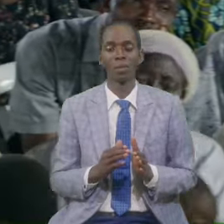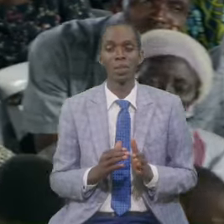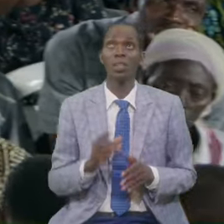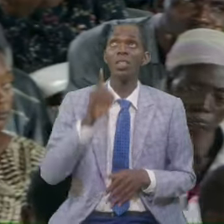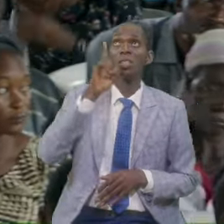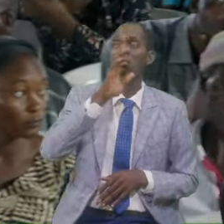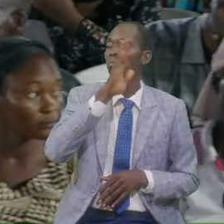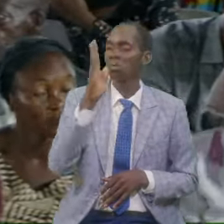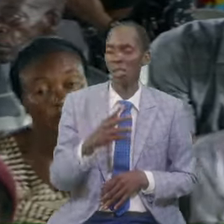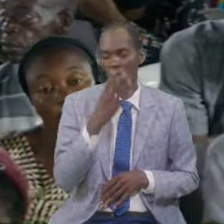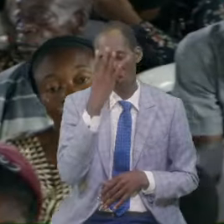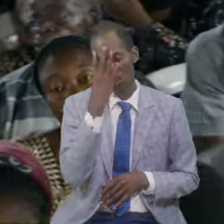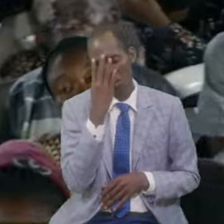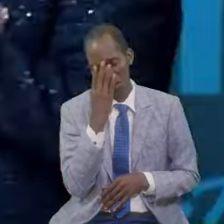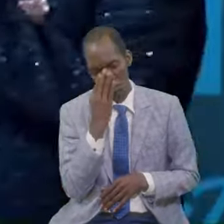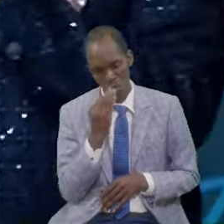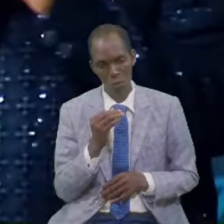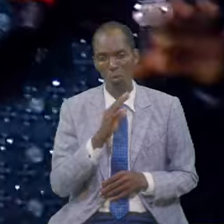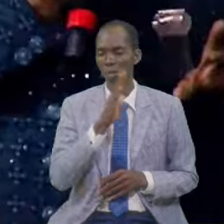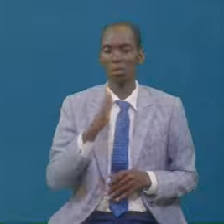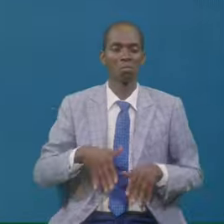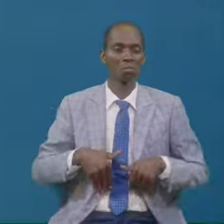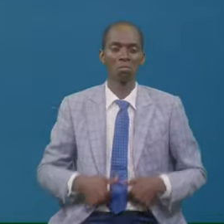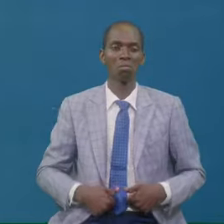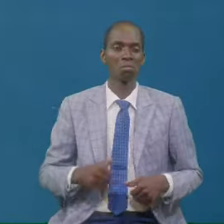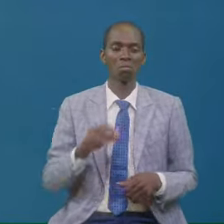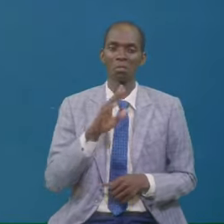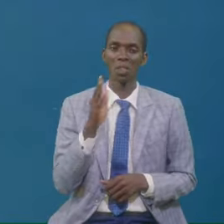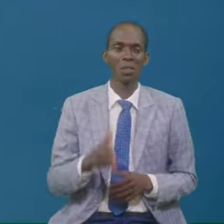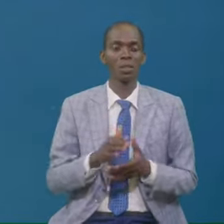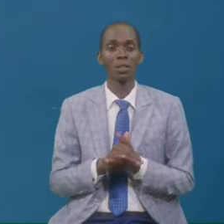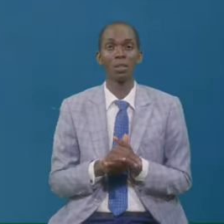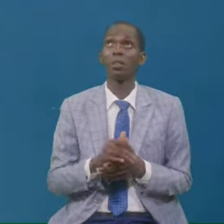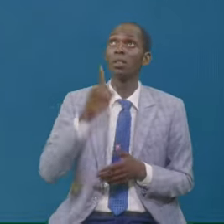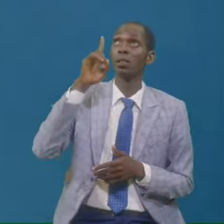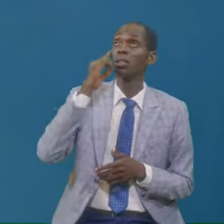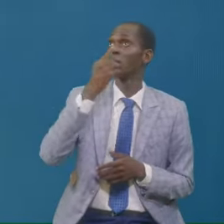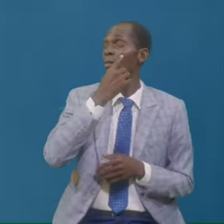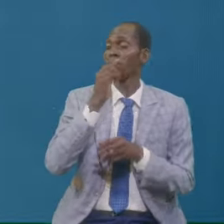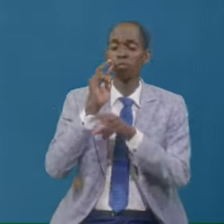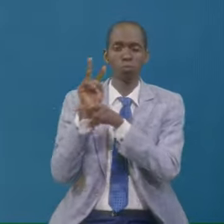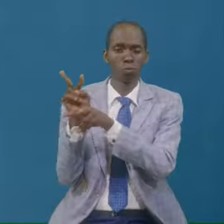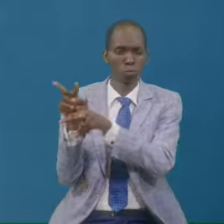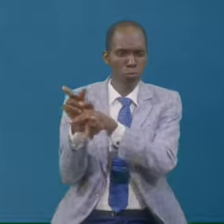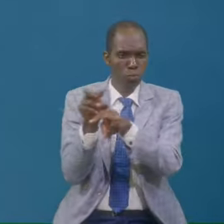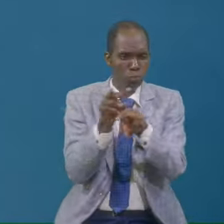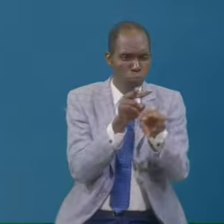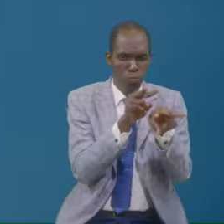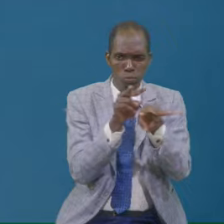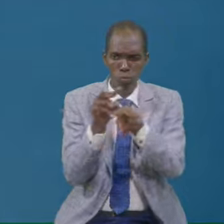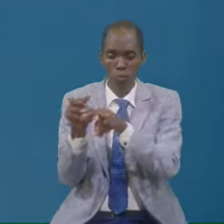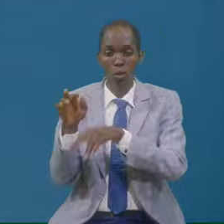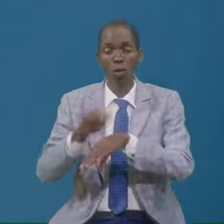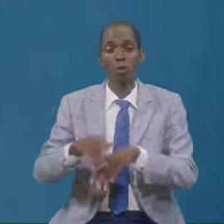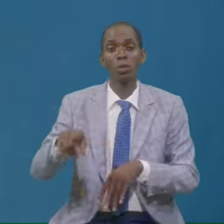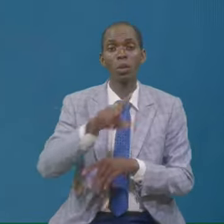never slumbers. ఆయన ఎప్పుడు కునుకడు నిద్రపోడు. He's watching over you every time. ఆయన ప్రతి పర్యాయం మీ మీద